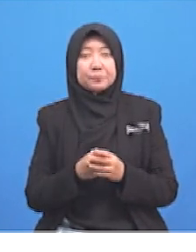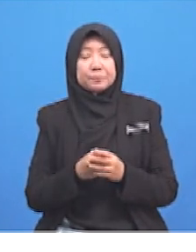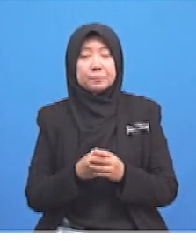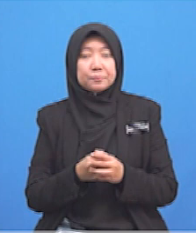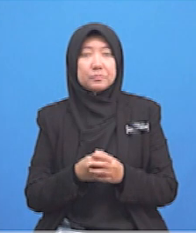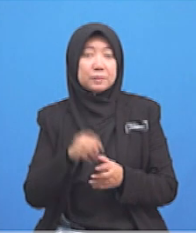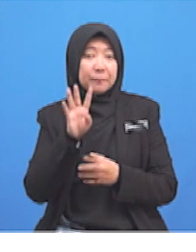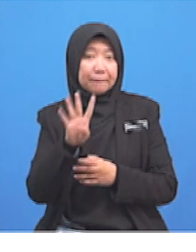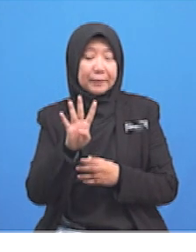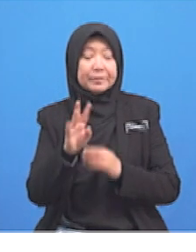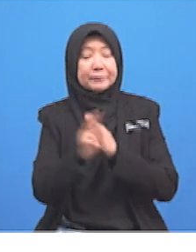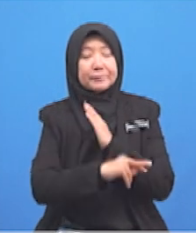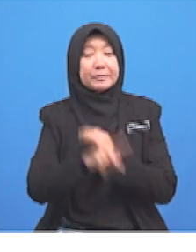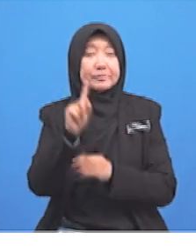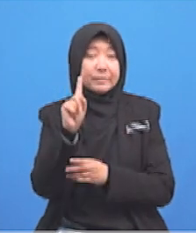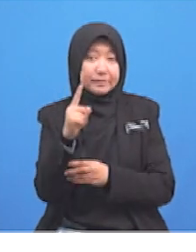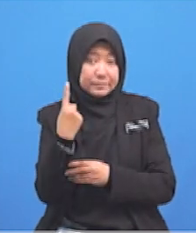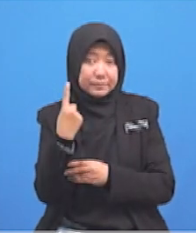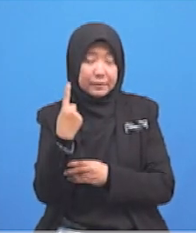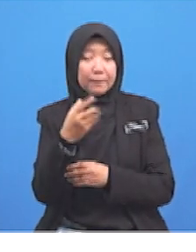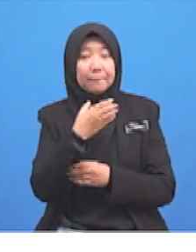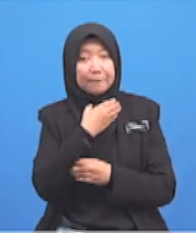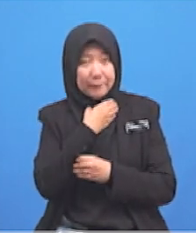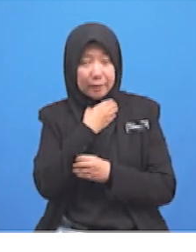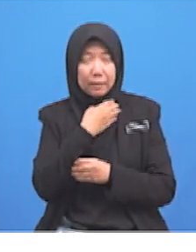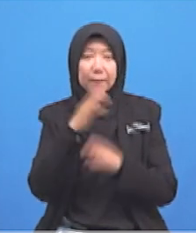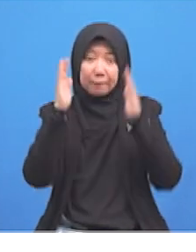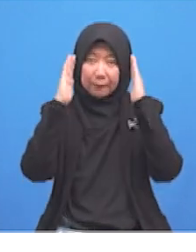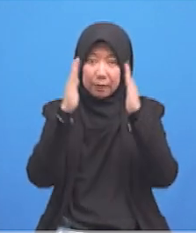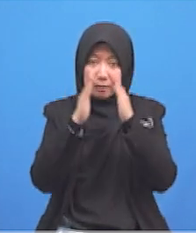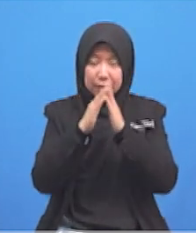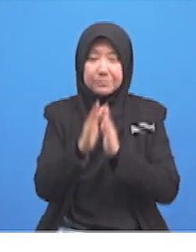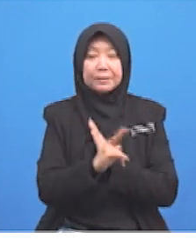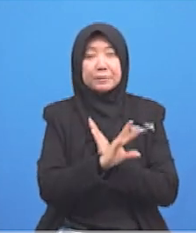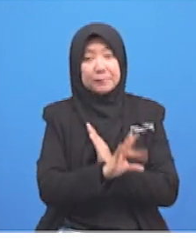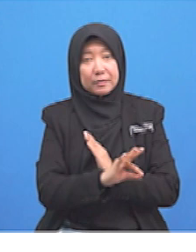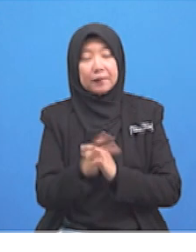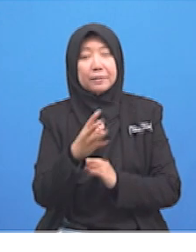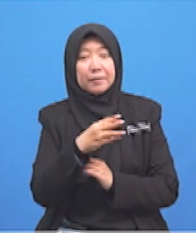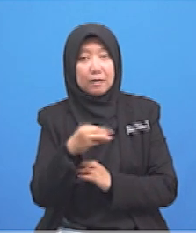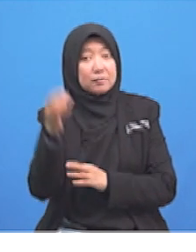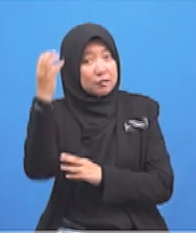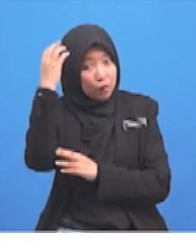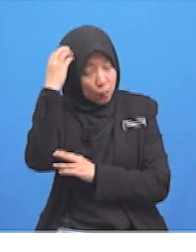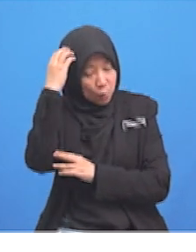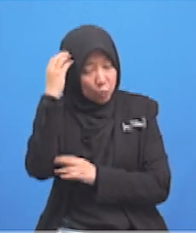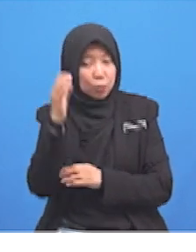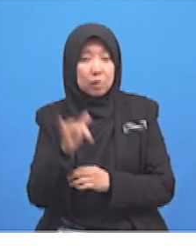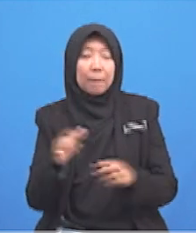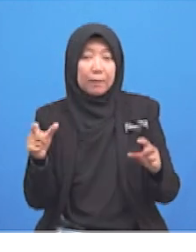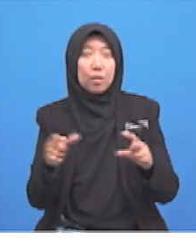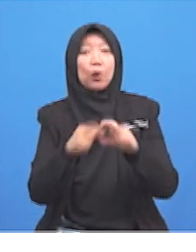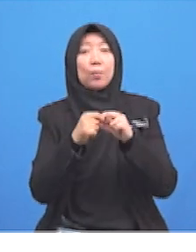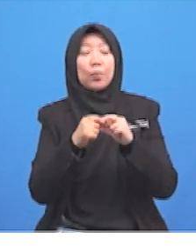daripada 4 negeri sahaja, iaitu Perak, Pahang, Negeri Sembilan dan Selangor yang